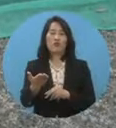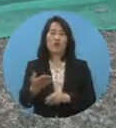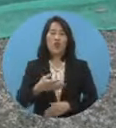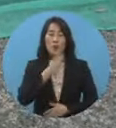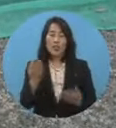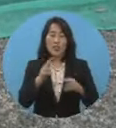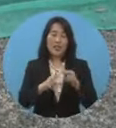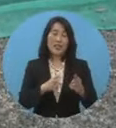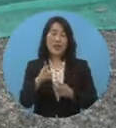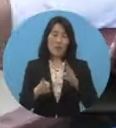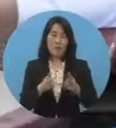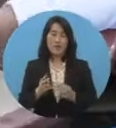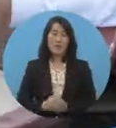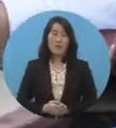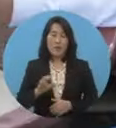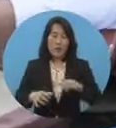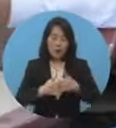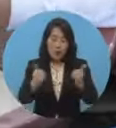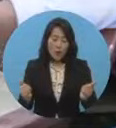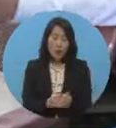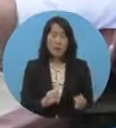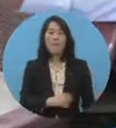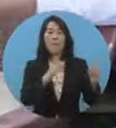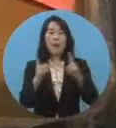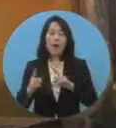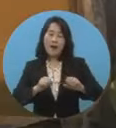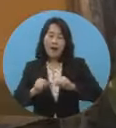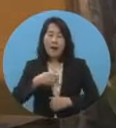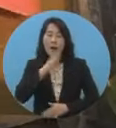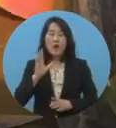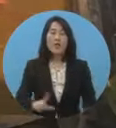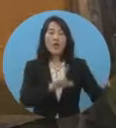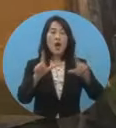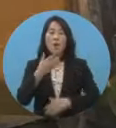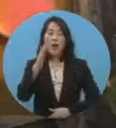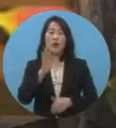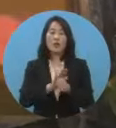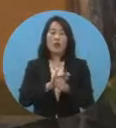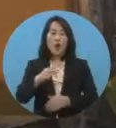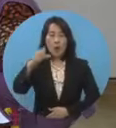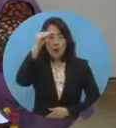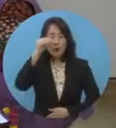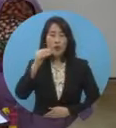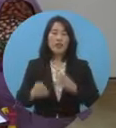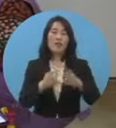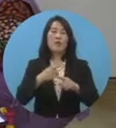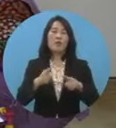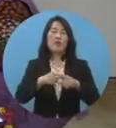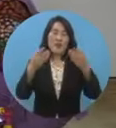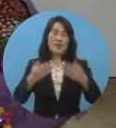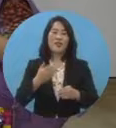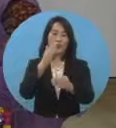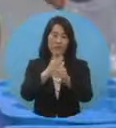노인일자리사업 마을공동체를 되살리고 8기 찬 노후를 보내도록 돕는 모범적 인 사업으로 평가받고